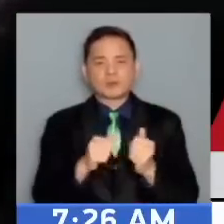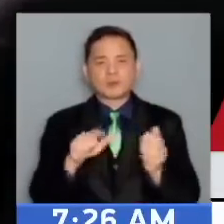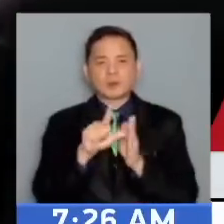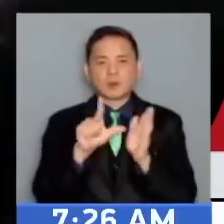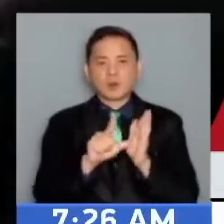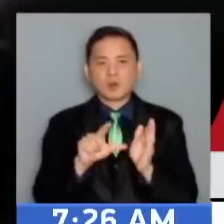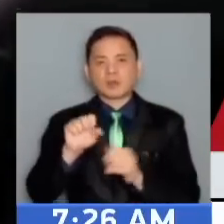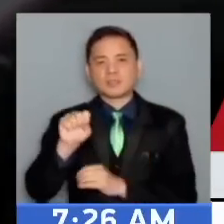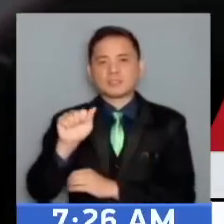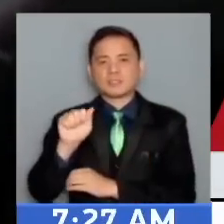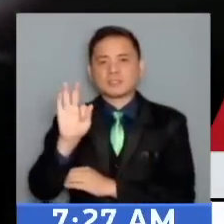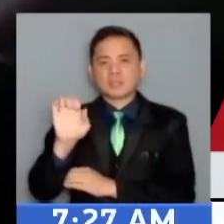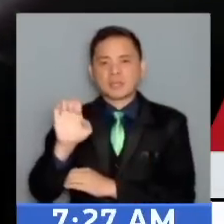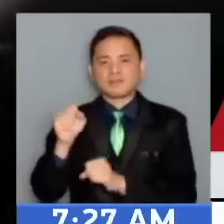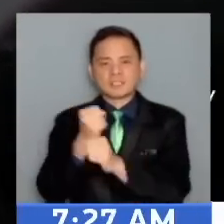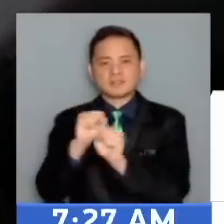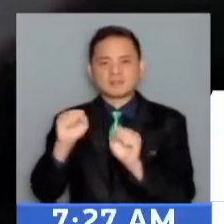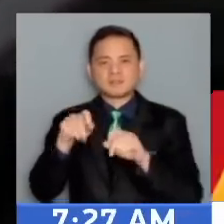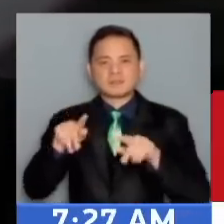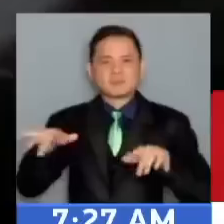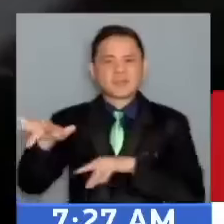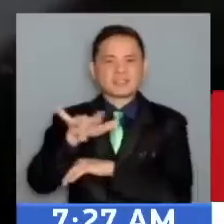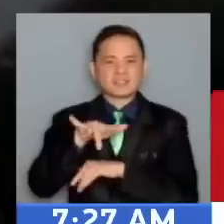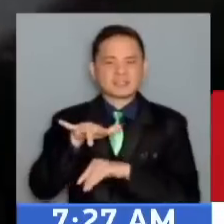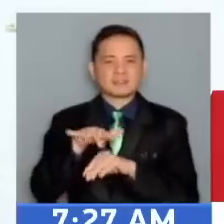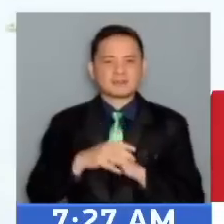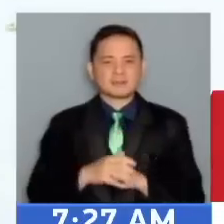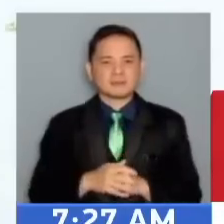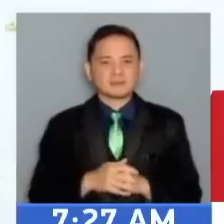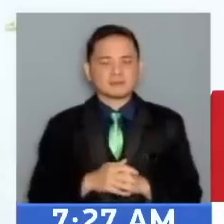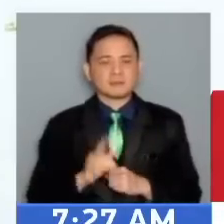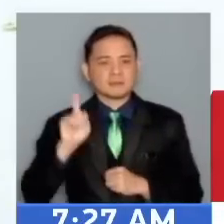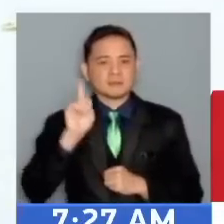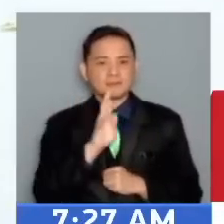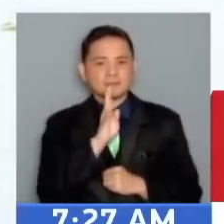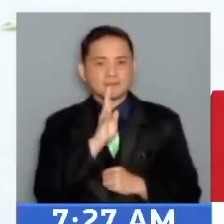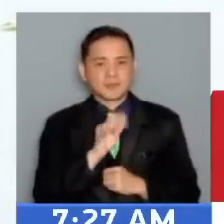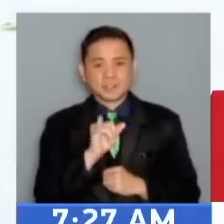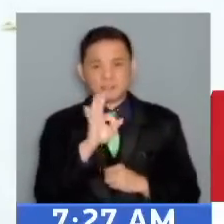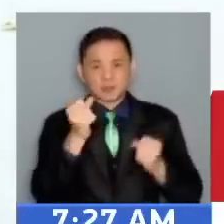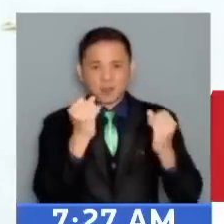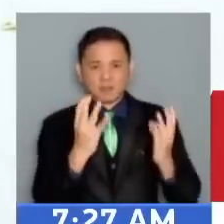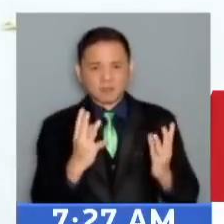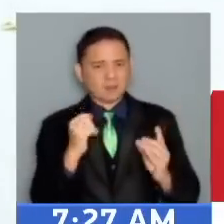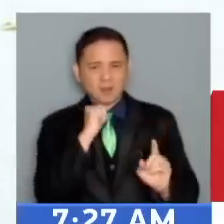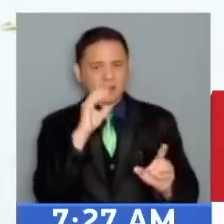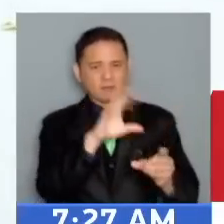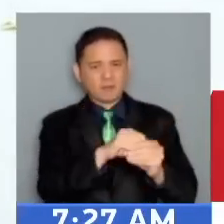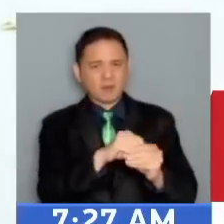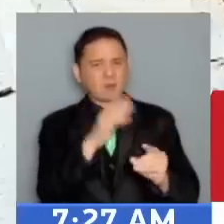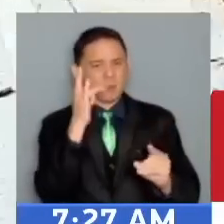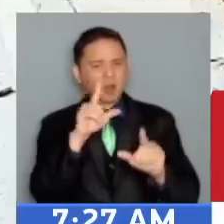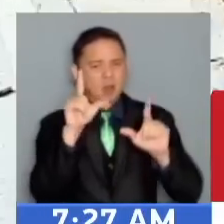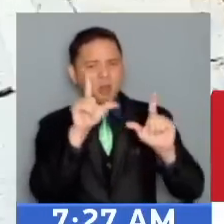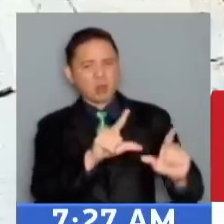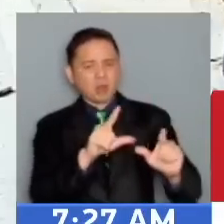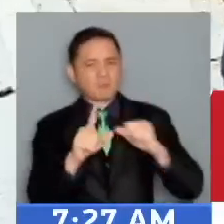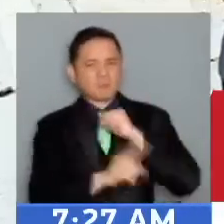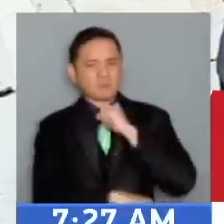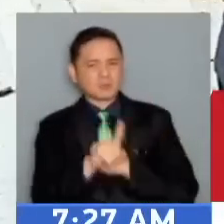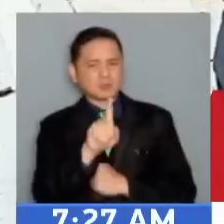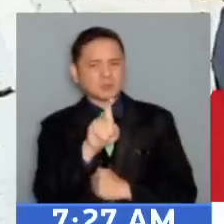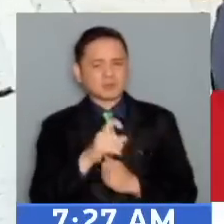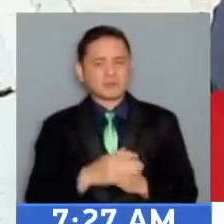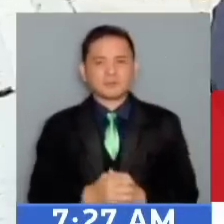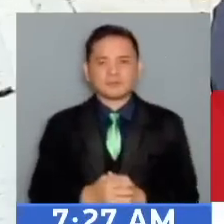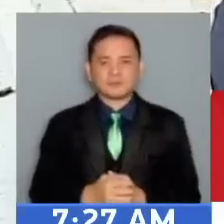yung driver kung hindi naman niya involved sa pambabastos? Sa mga motorcycle taxi, isinama raw sa seminar ang tamang asal